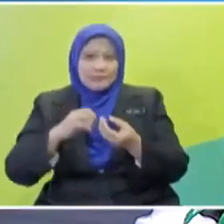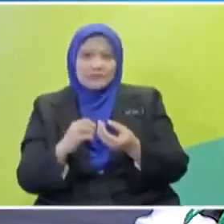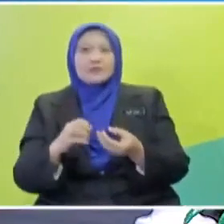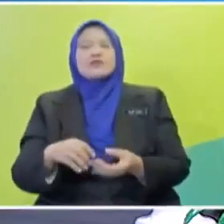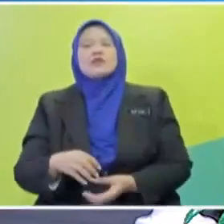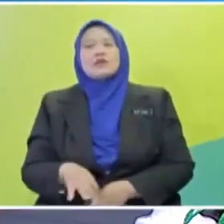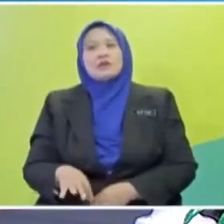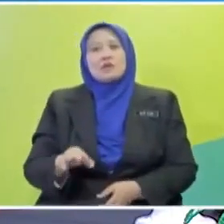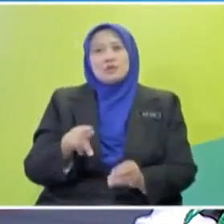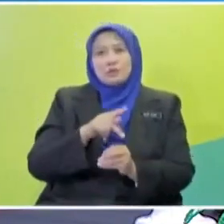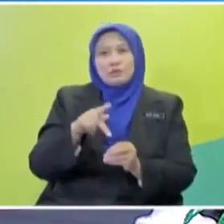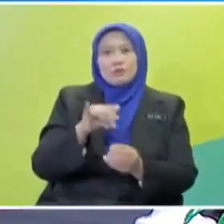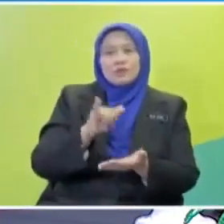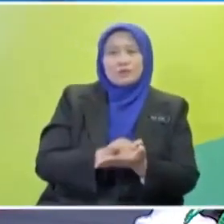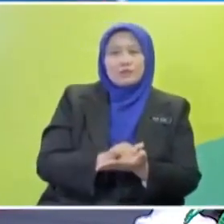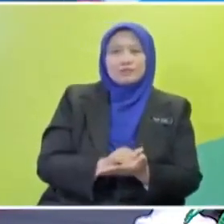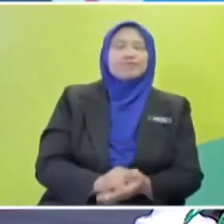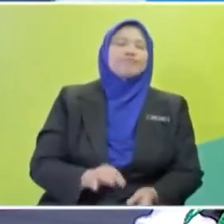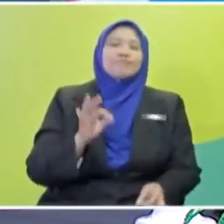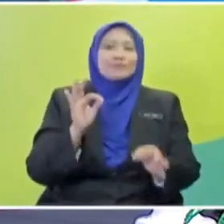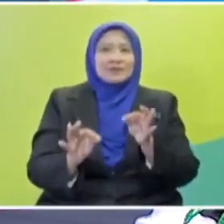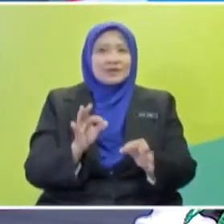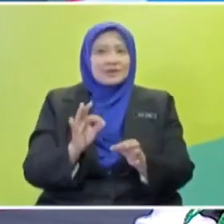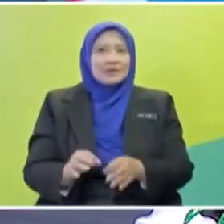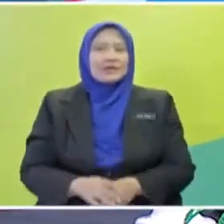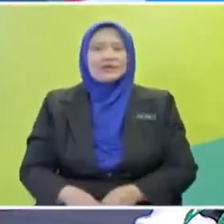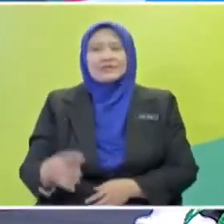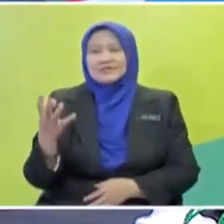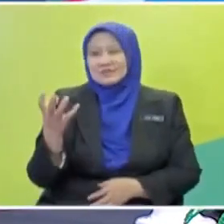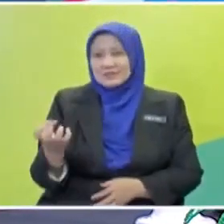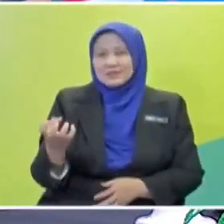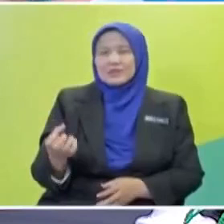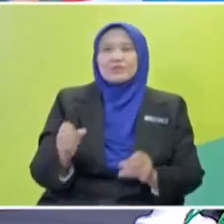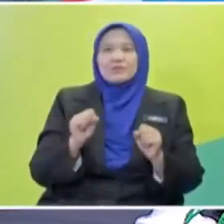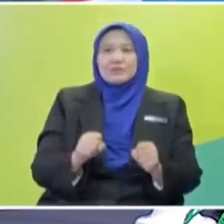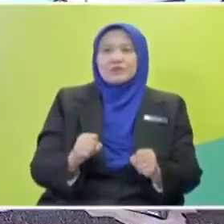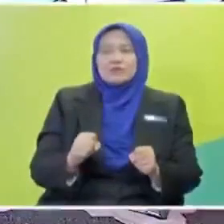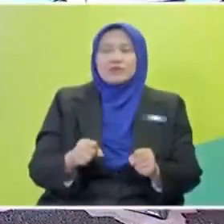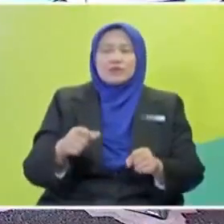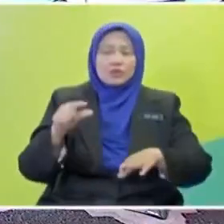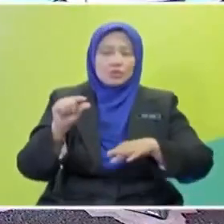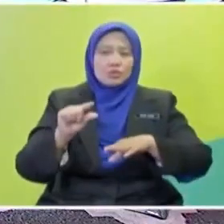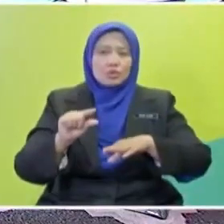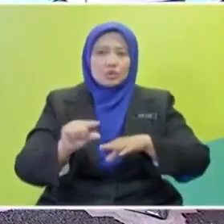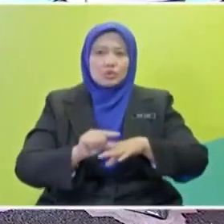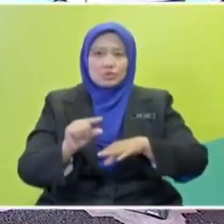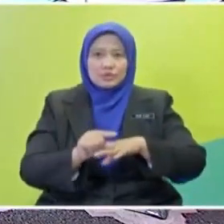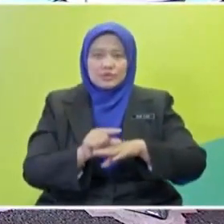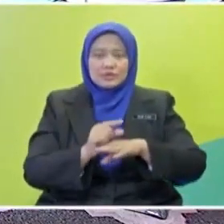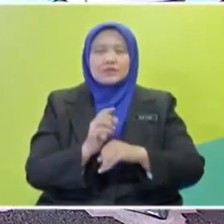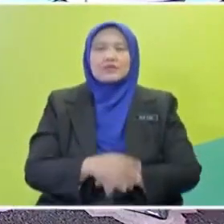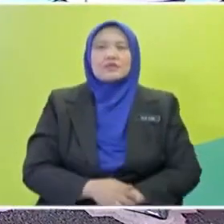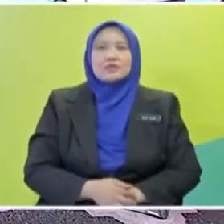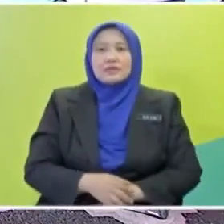pengisar tersebutlah. Kalau kasar mungkin pengisar tu kena besarlah. Macam Syafiqah boleh tengok dekat atas ni pun kita ada pelbagai hasil teknologi.